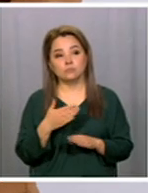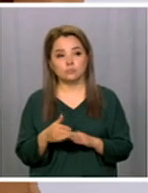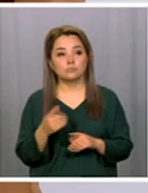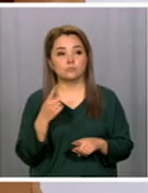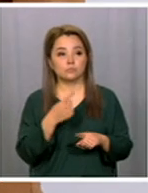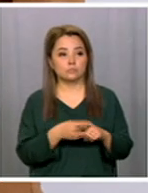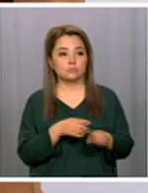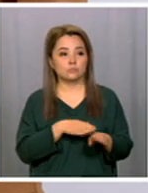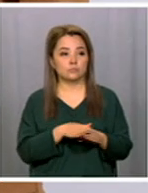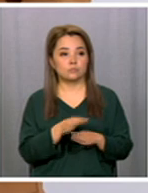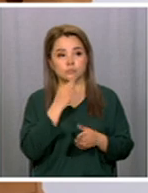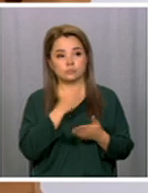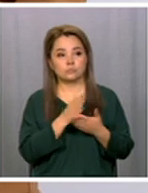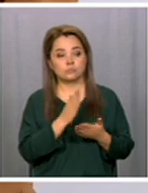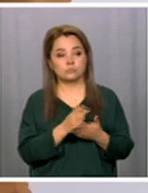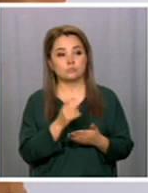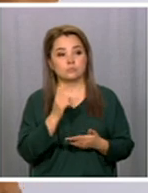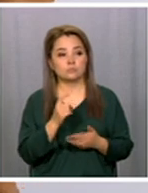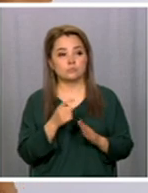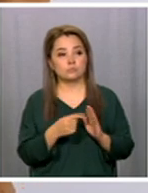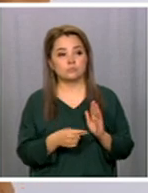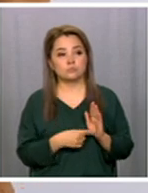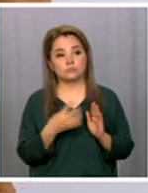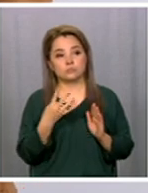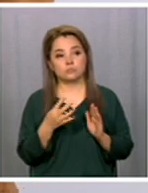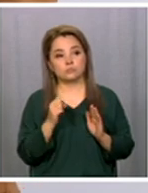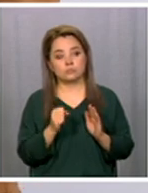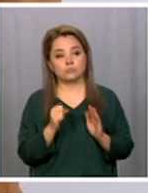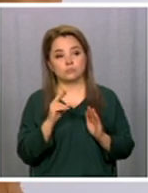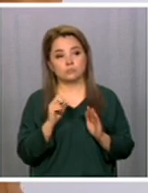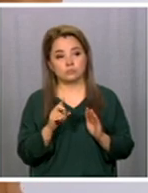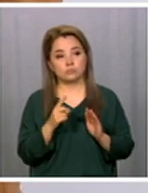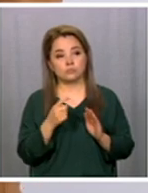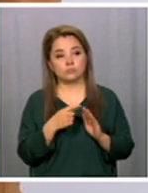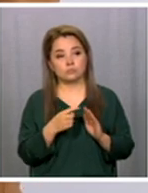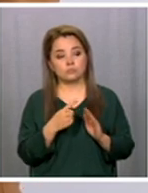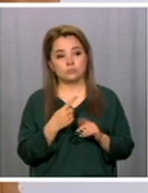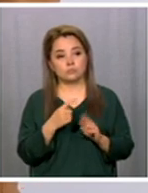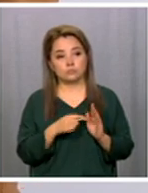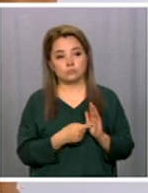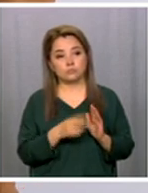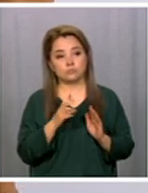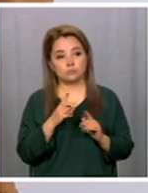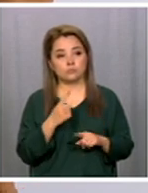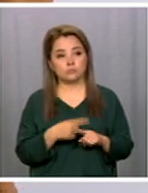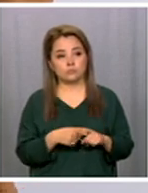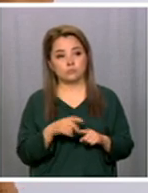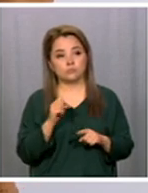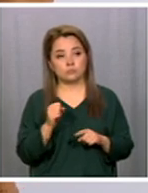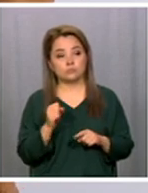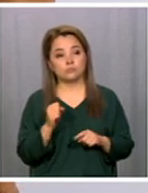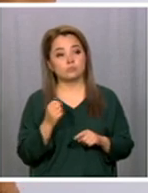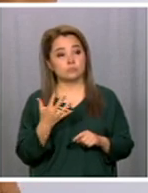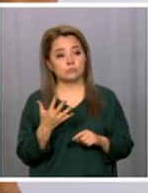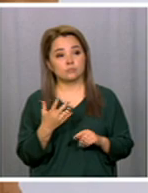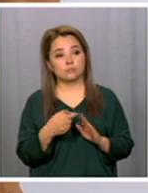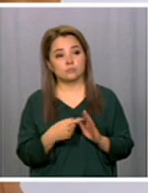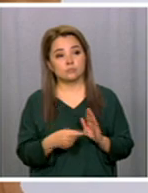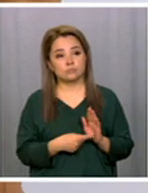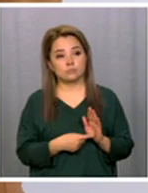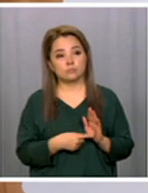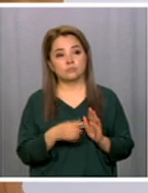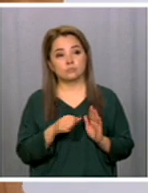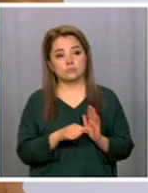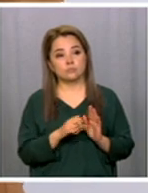қосуды орындаңыз. Х бөлінген 4 А куб Б қосу 5 бөлінген 6 А бұның 4-ші